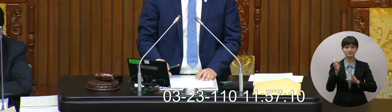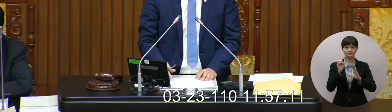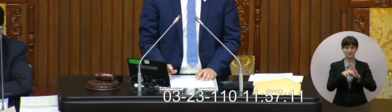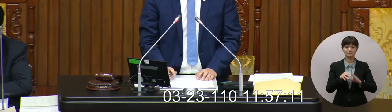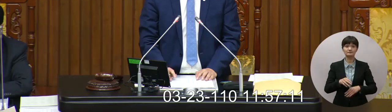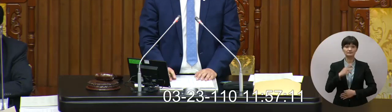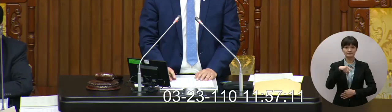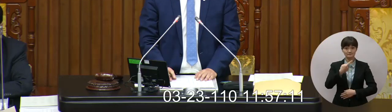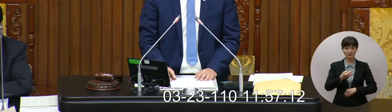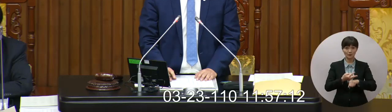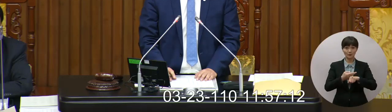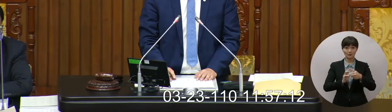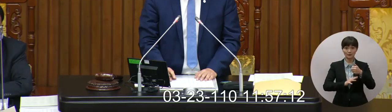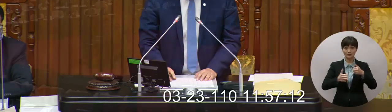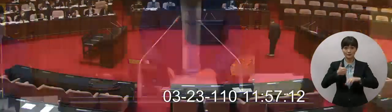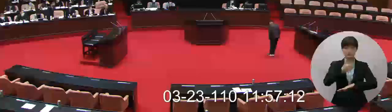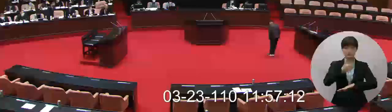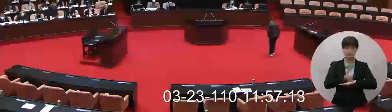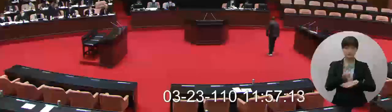明采委员。